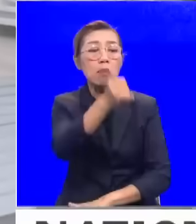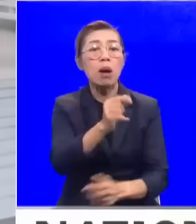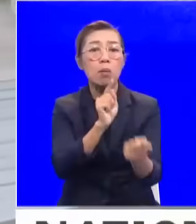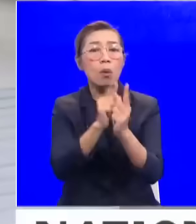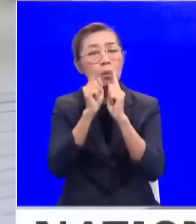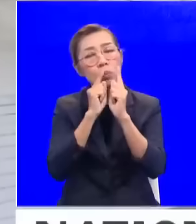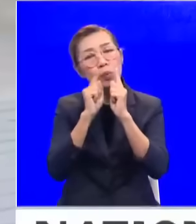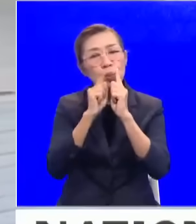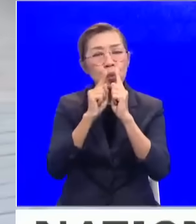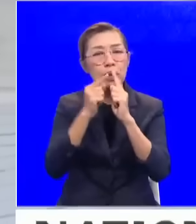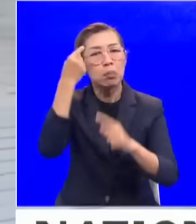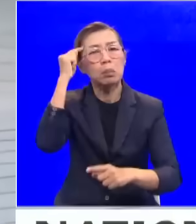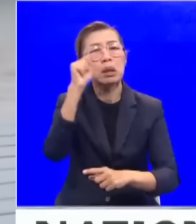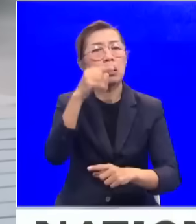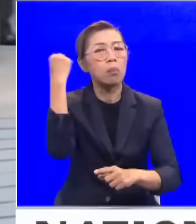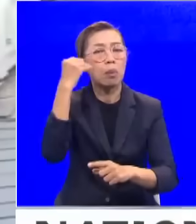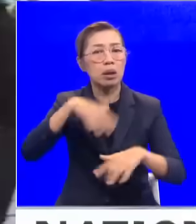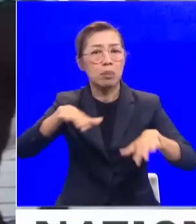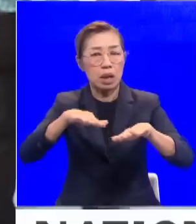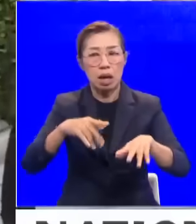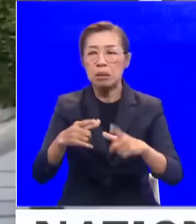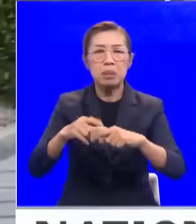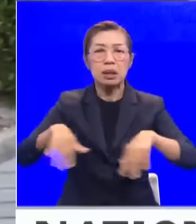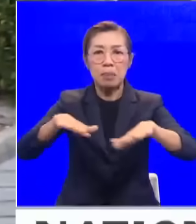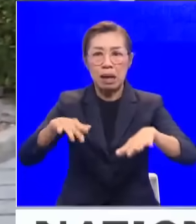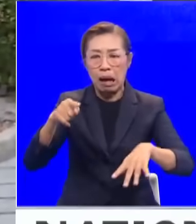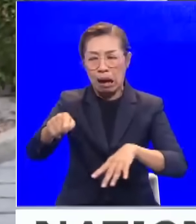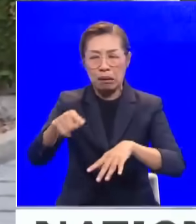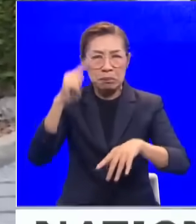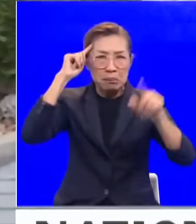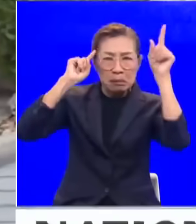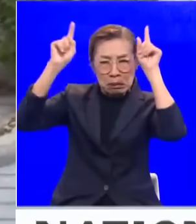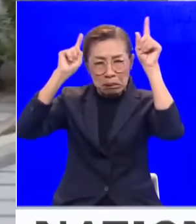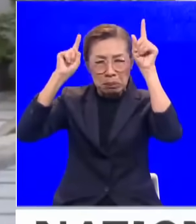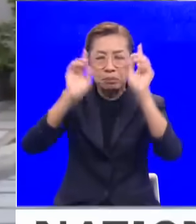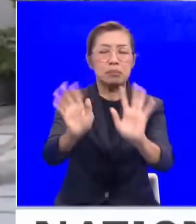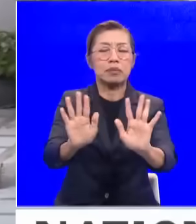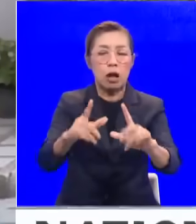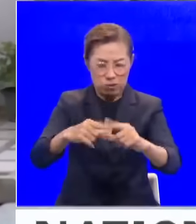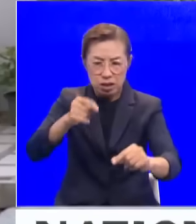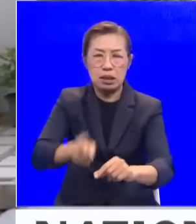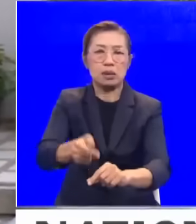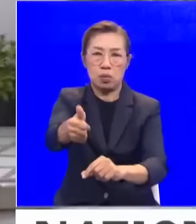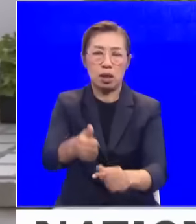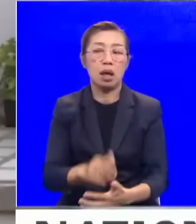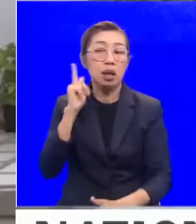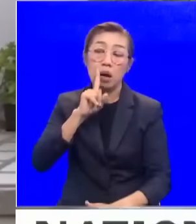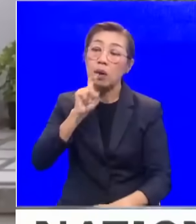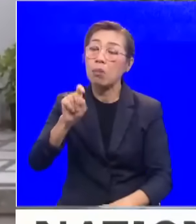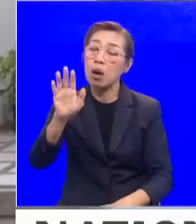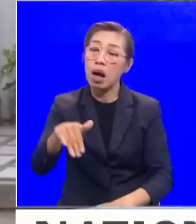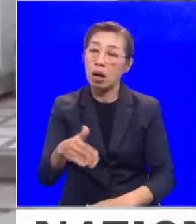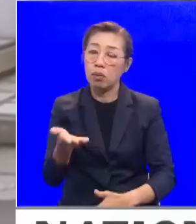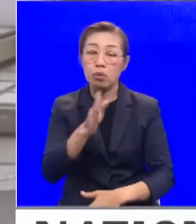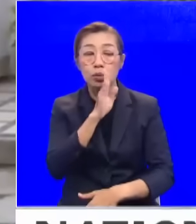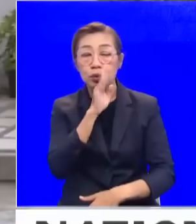เพราะว่าหลายเรื่องก็เป็นเรื่องที่ไม่มีใครคาดได้ก็อย่าไปจินตนาการเยอะเอาความจริงดีกว่านะคะนักข่าวก็เลยถามว่าถ้าน